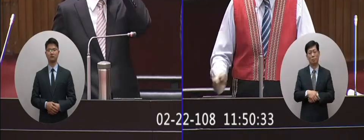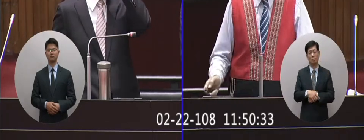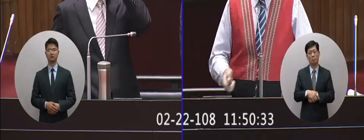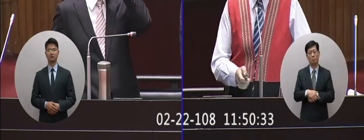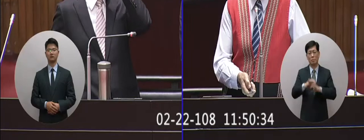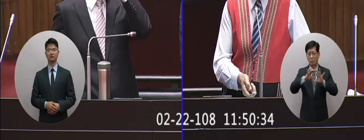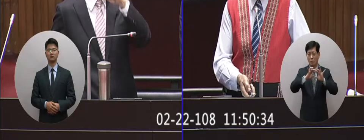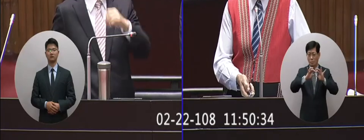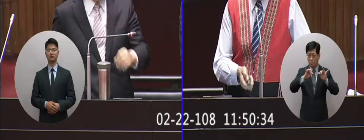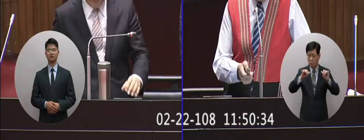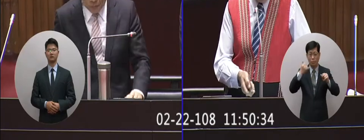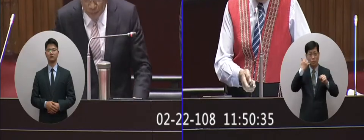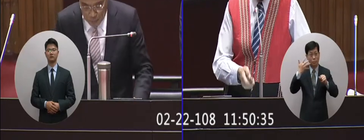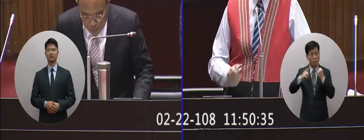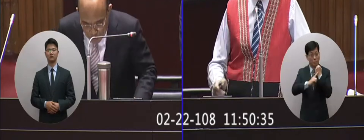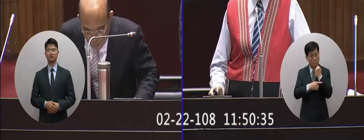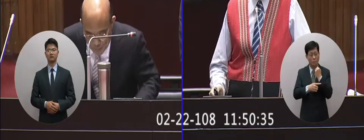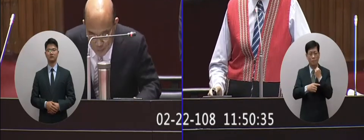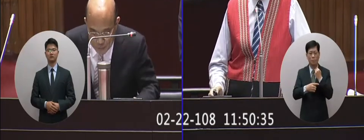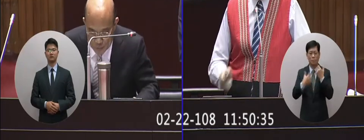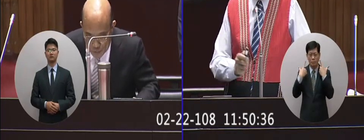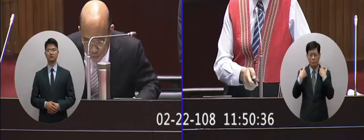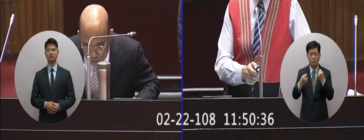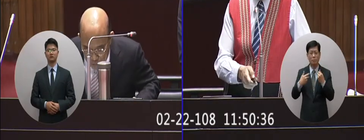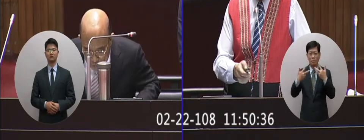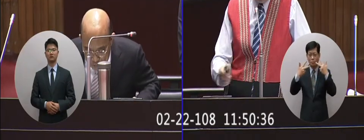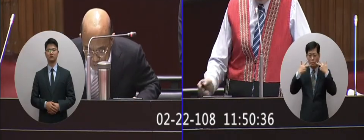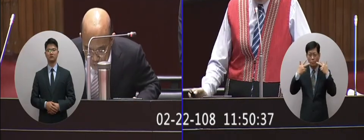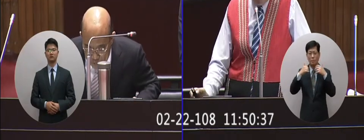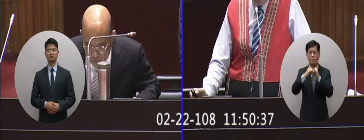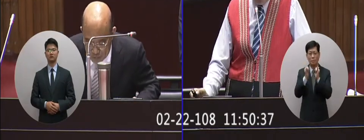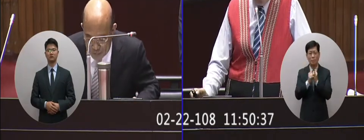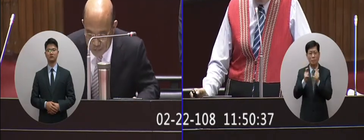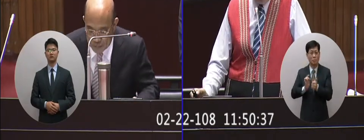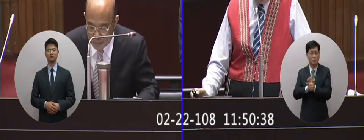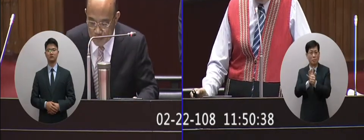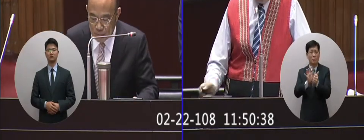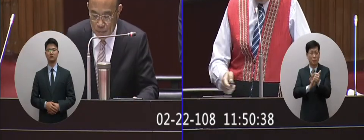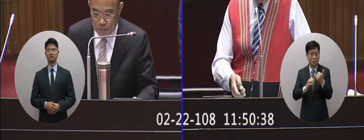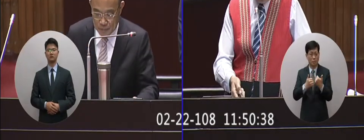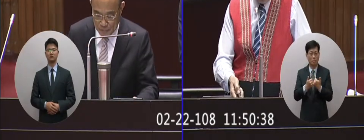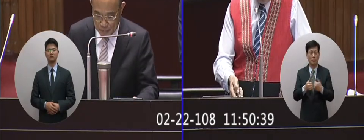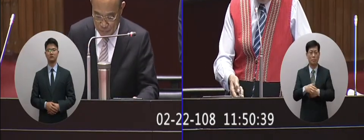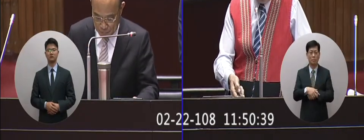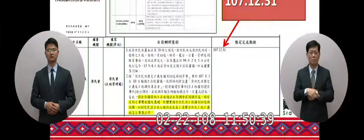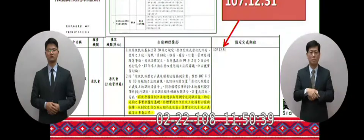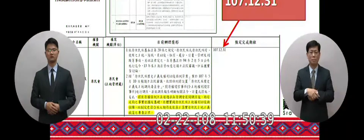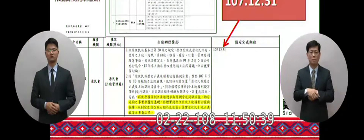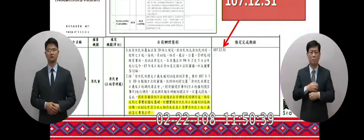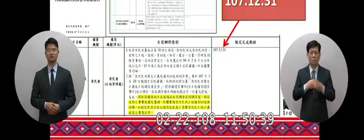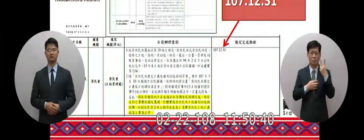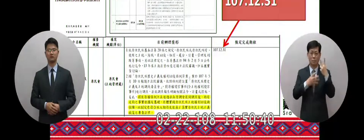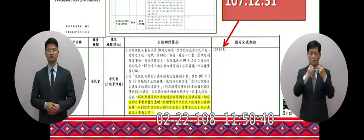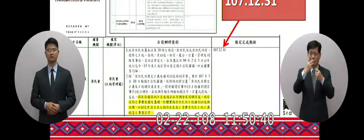土海法在研推会，原住民族基本法推动会，在